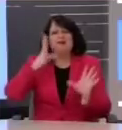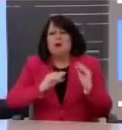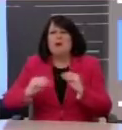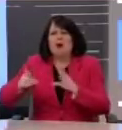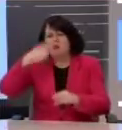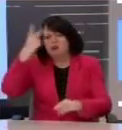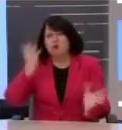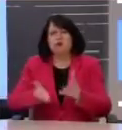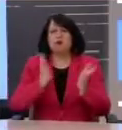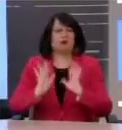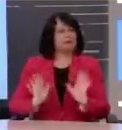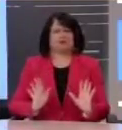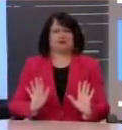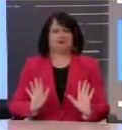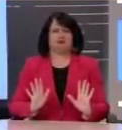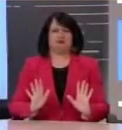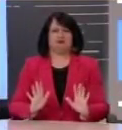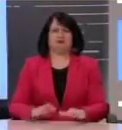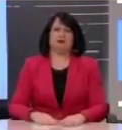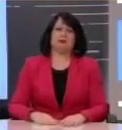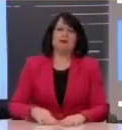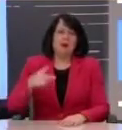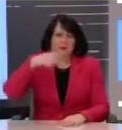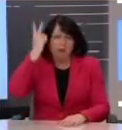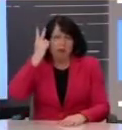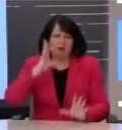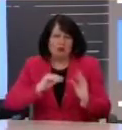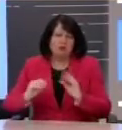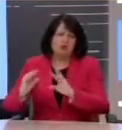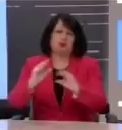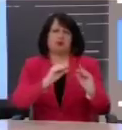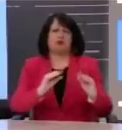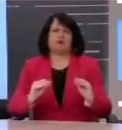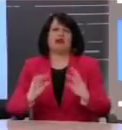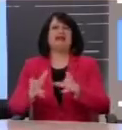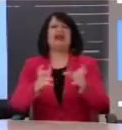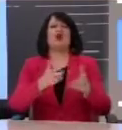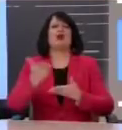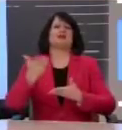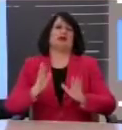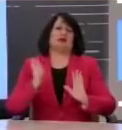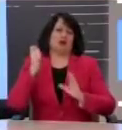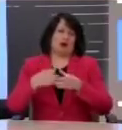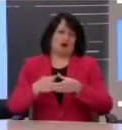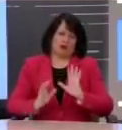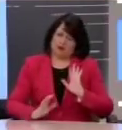αφαίρετα και αφαίρετα επίσης αναπαράχθηκαν από μέσα ενημέρωση και πολιτικές δυνάμεις.